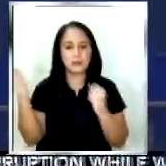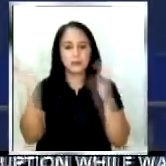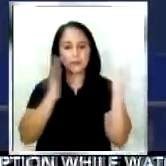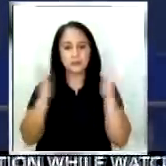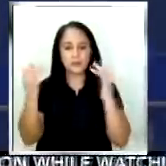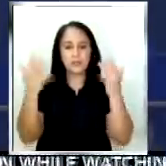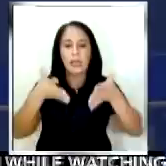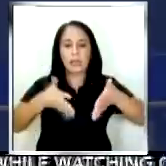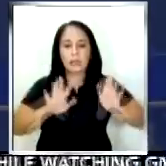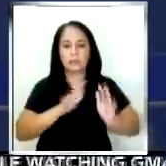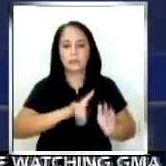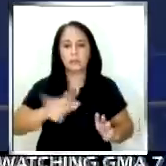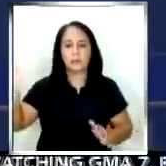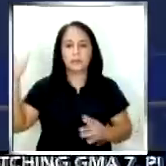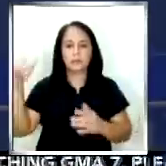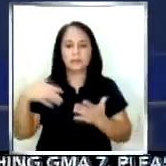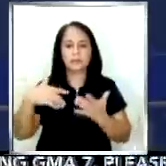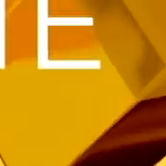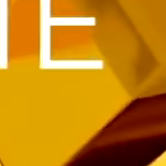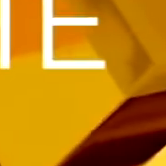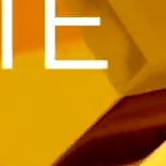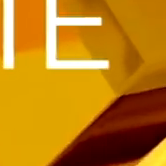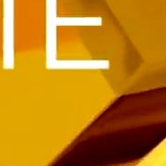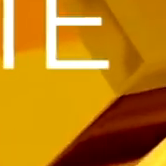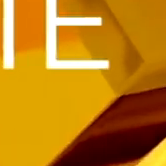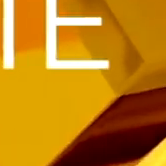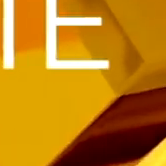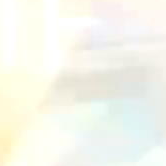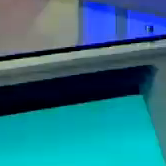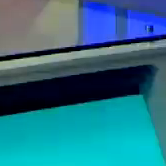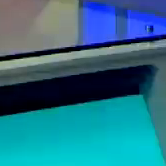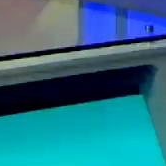simula sa susunod na taon.